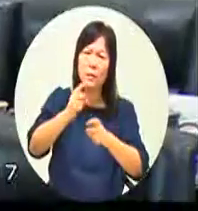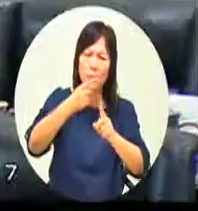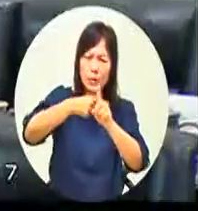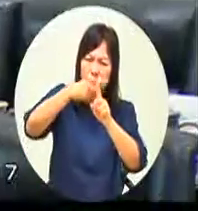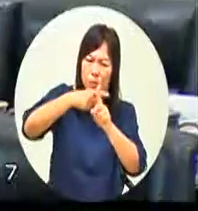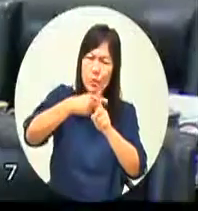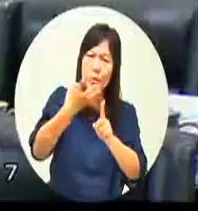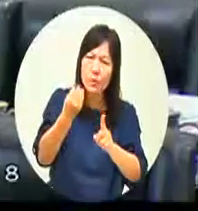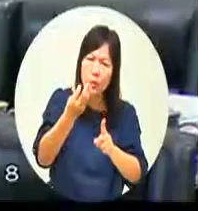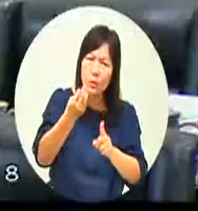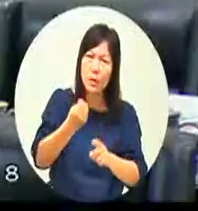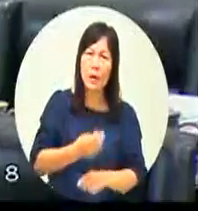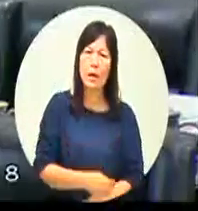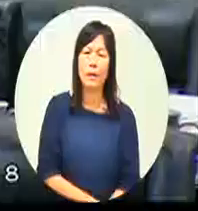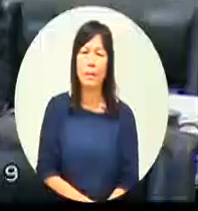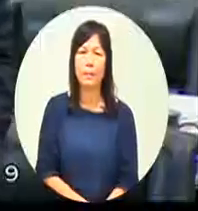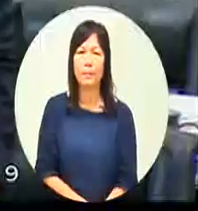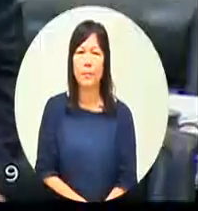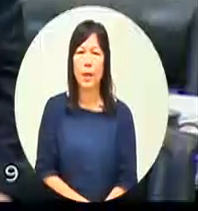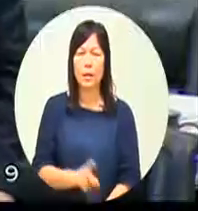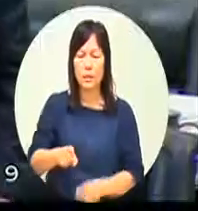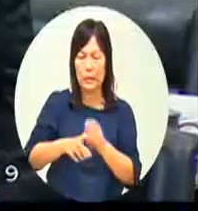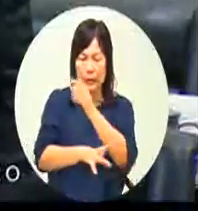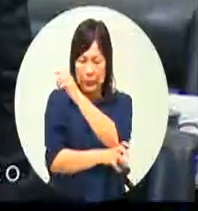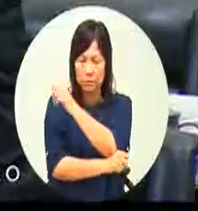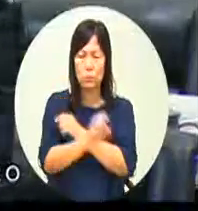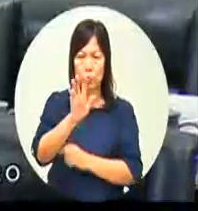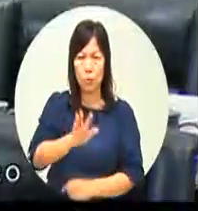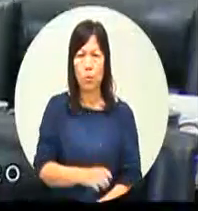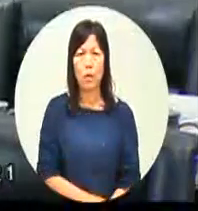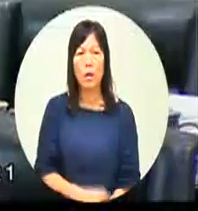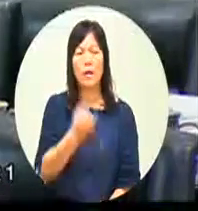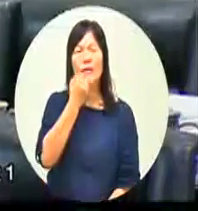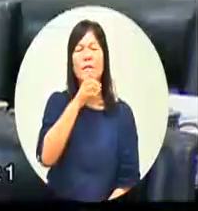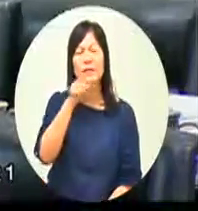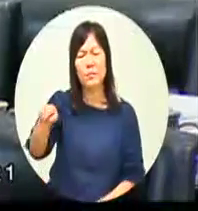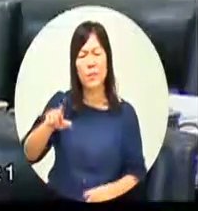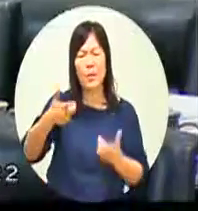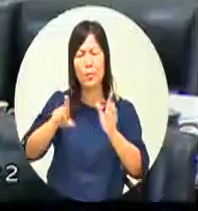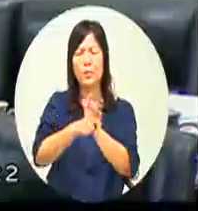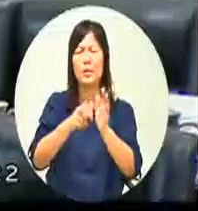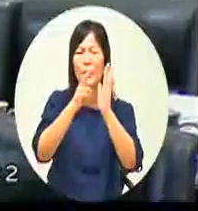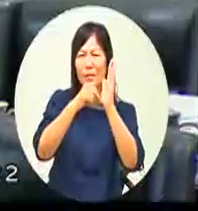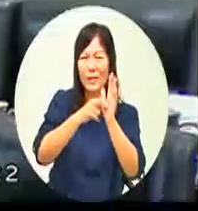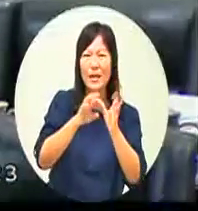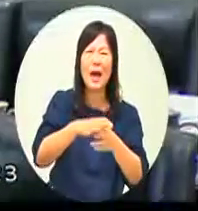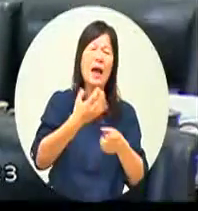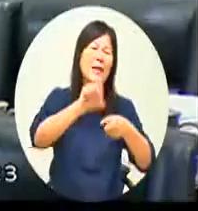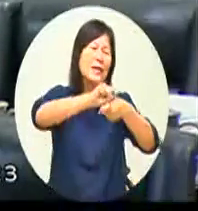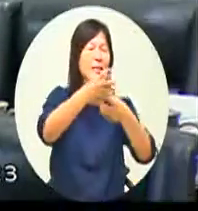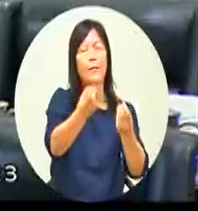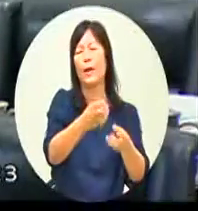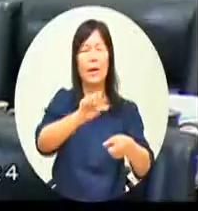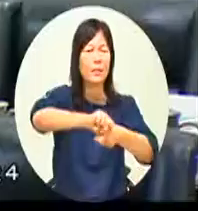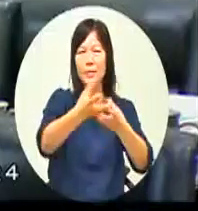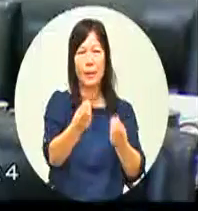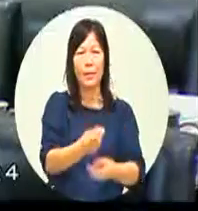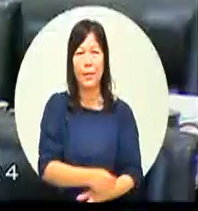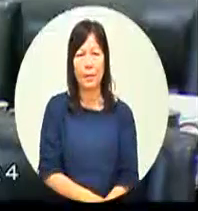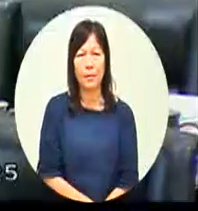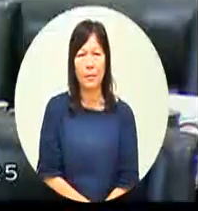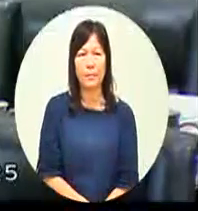钱，这是一个基础嘛。结果你唔是啊，伊咧共解释讲啊，无增加啊，无增加，